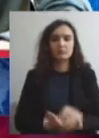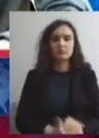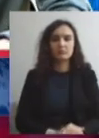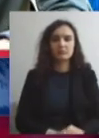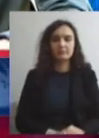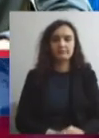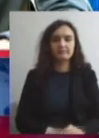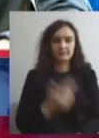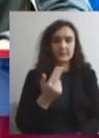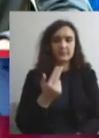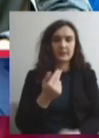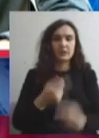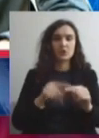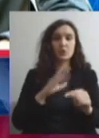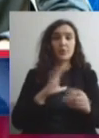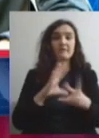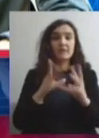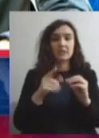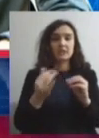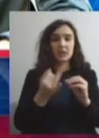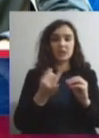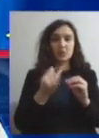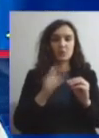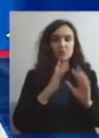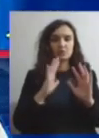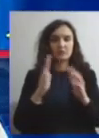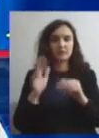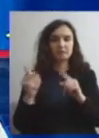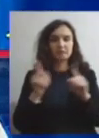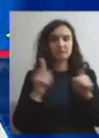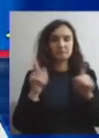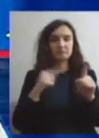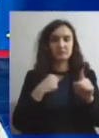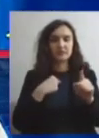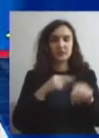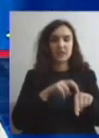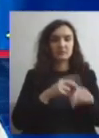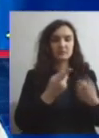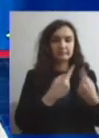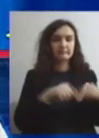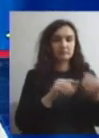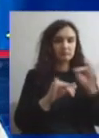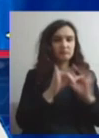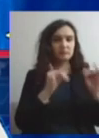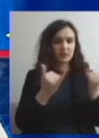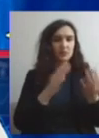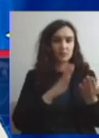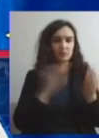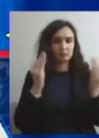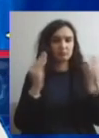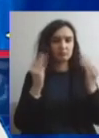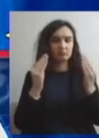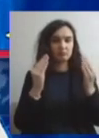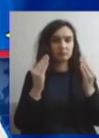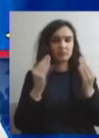დიახ, ეს იყო ყველაზე საინტერესო შემთხვევები, რომლებიც ჩვენ კლინიკურ ჯგუფთან ერთად განვიხილეთ დღესდღეობით და